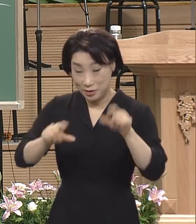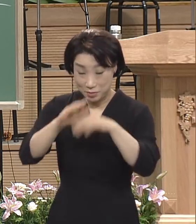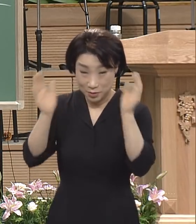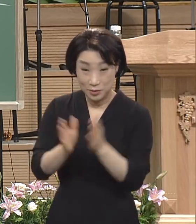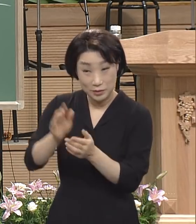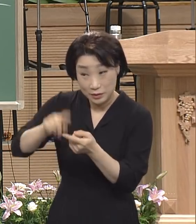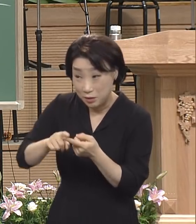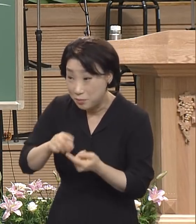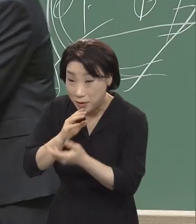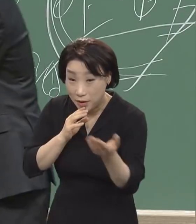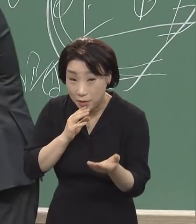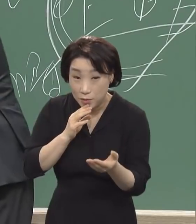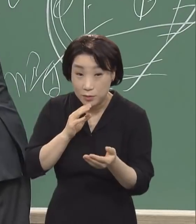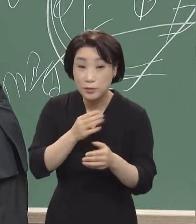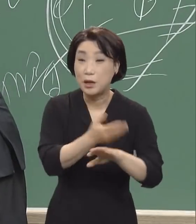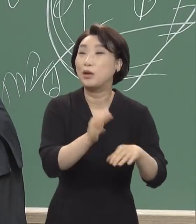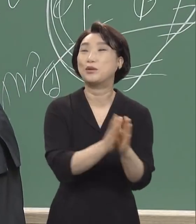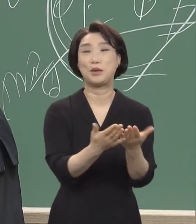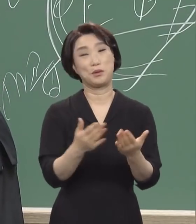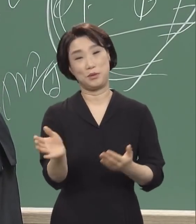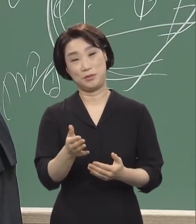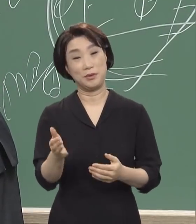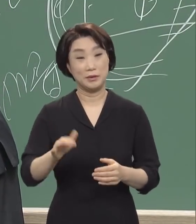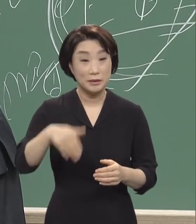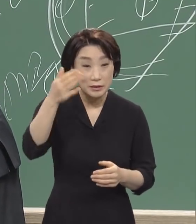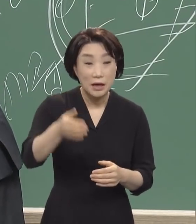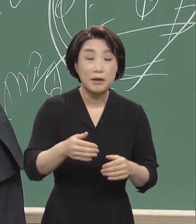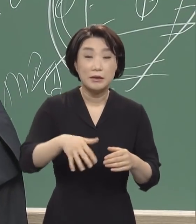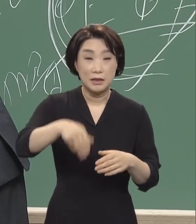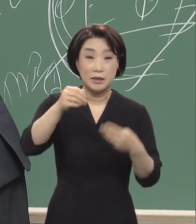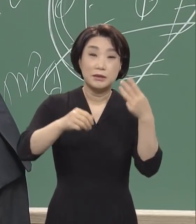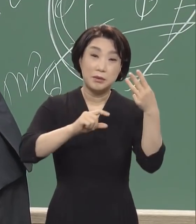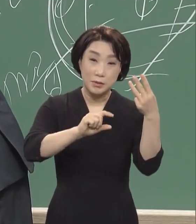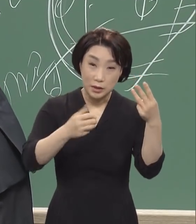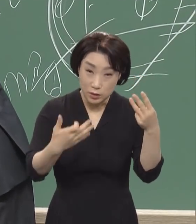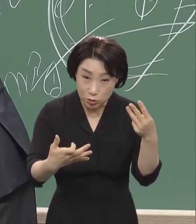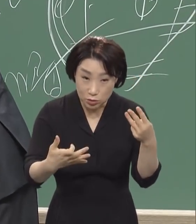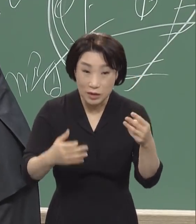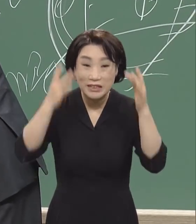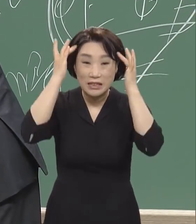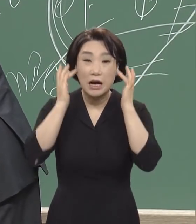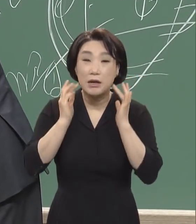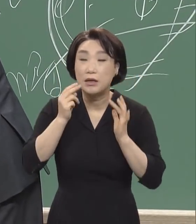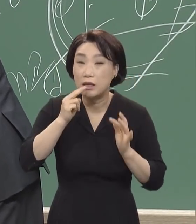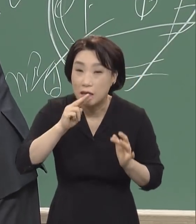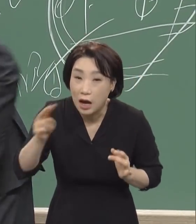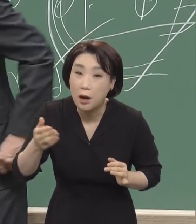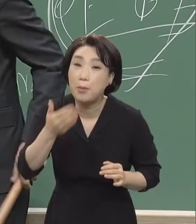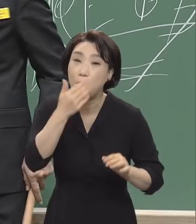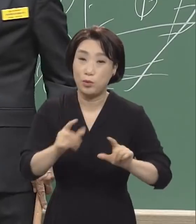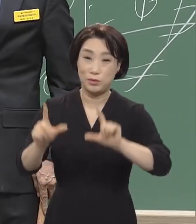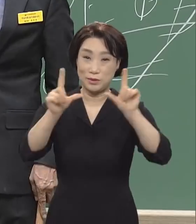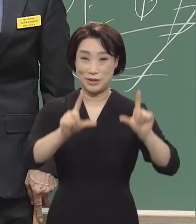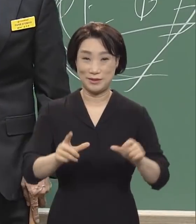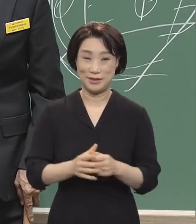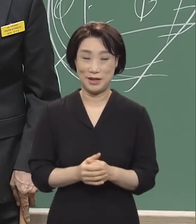이런 얘기가 있나 인말이요. 그 다음에 장세기 3장 19절에 땀 흘러야 먹고 산다.